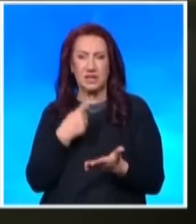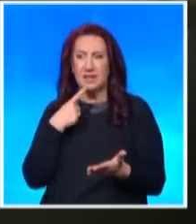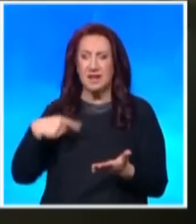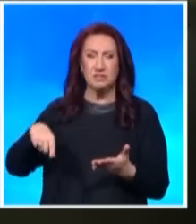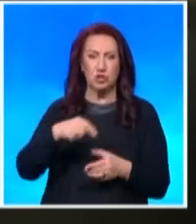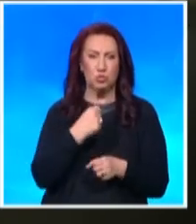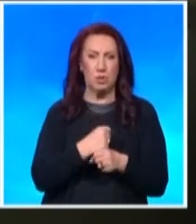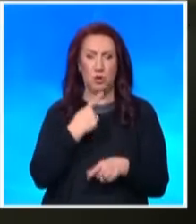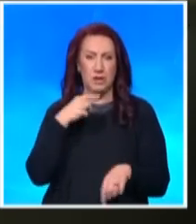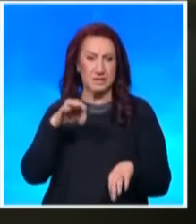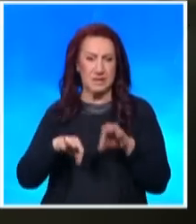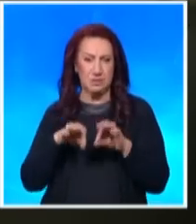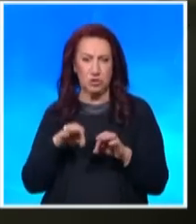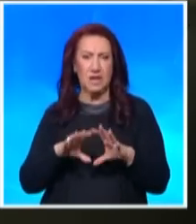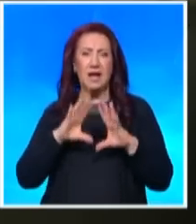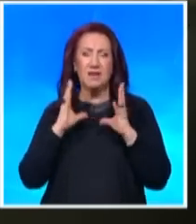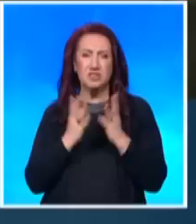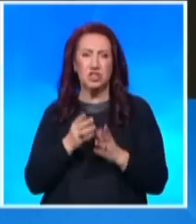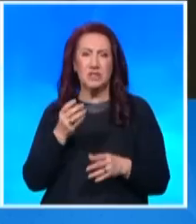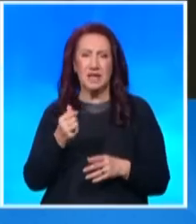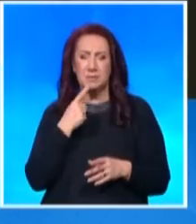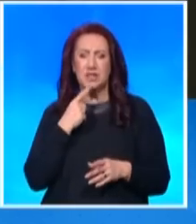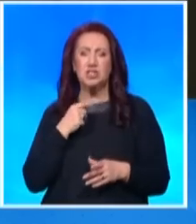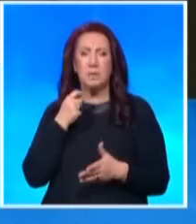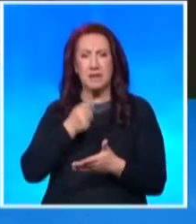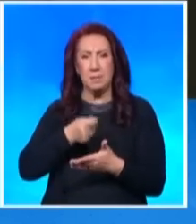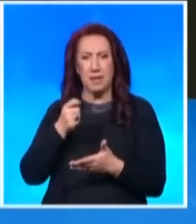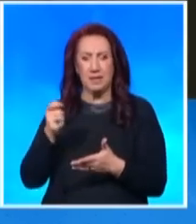тези пари ще бъде обезпечена логистиката за вота.